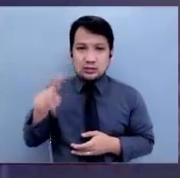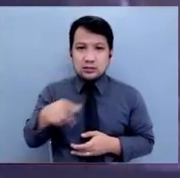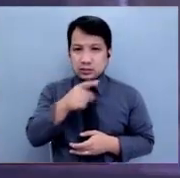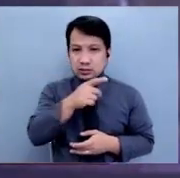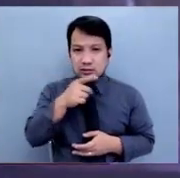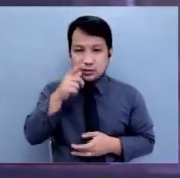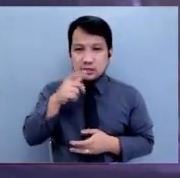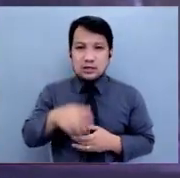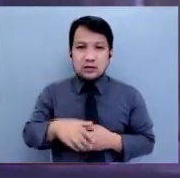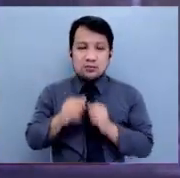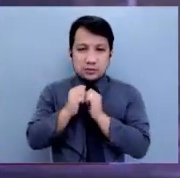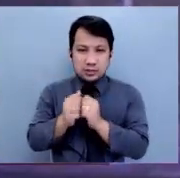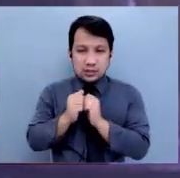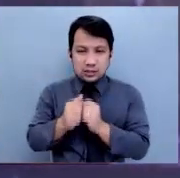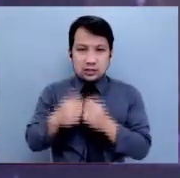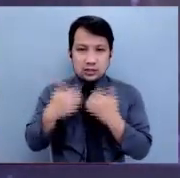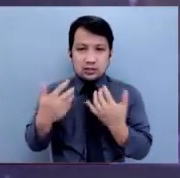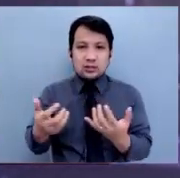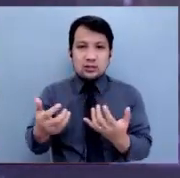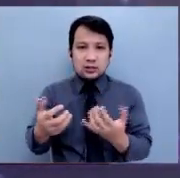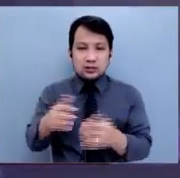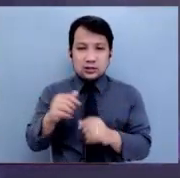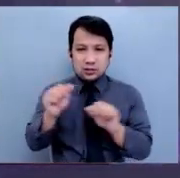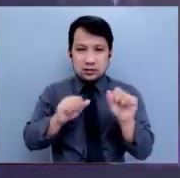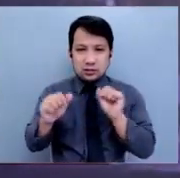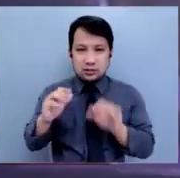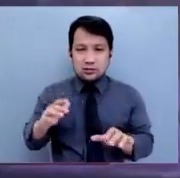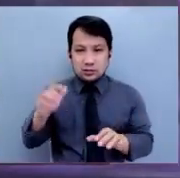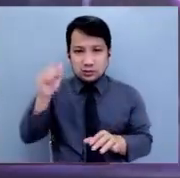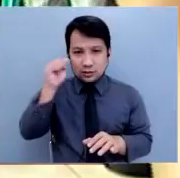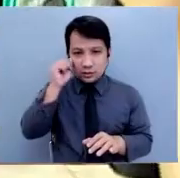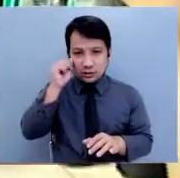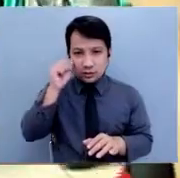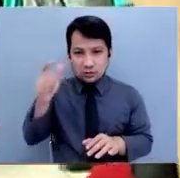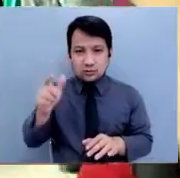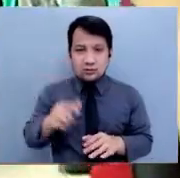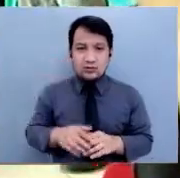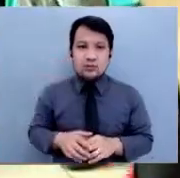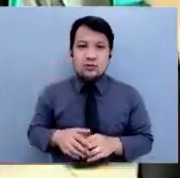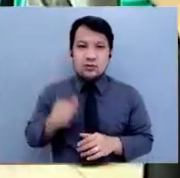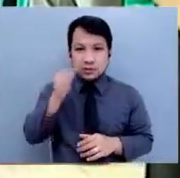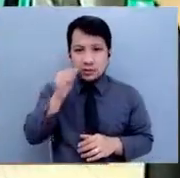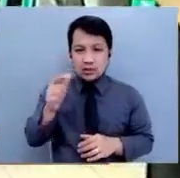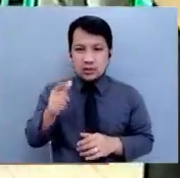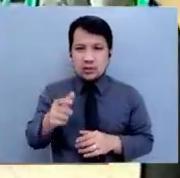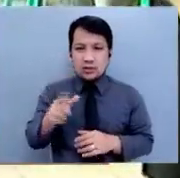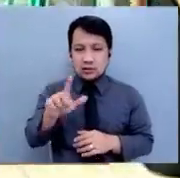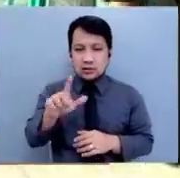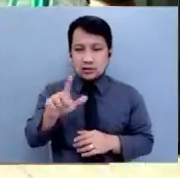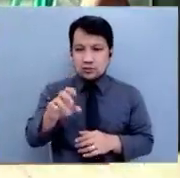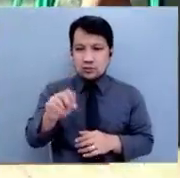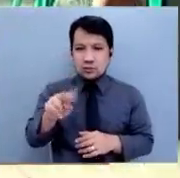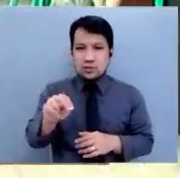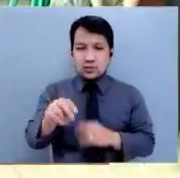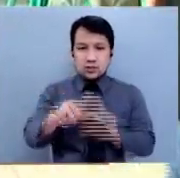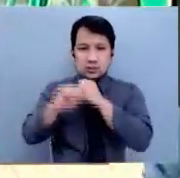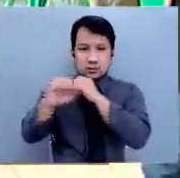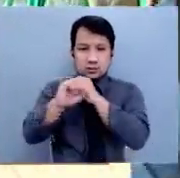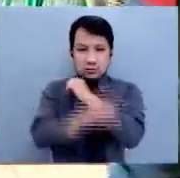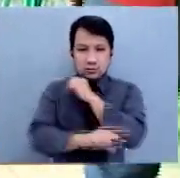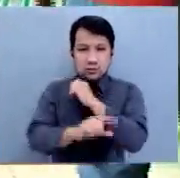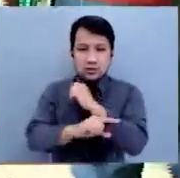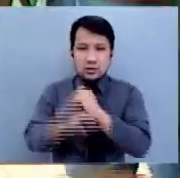Present din sa campaign rally ang aktres na si Angel Luxin. Sa Lucena City naman ang kampanya ang BBM